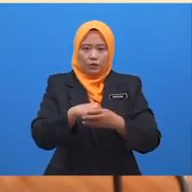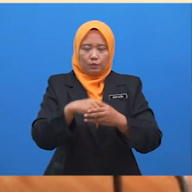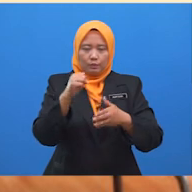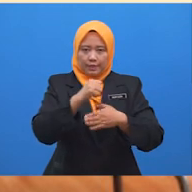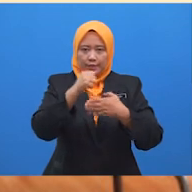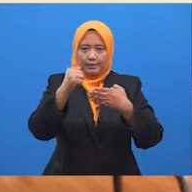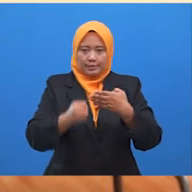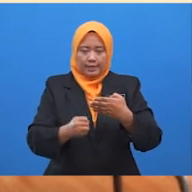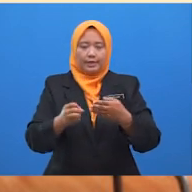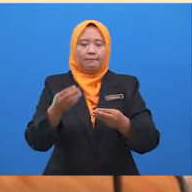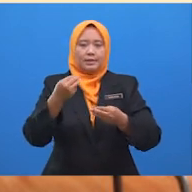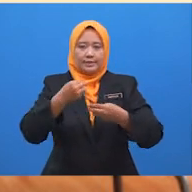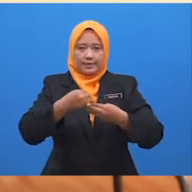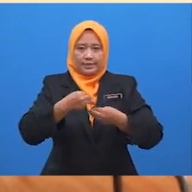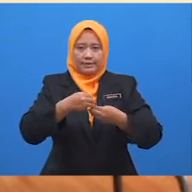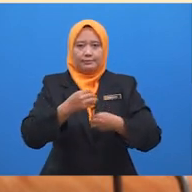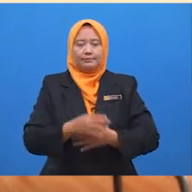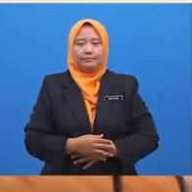masalah pula.